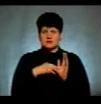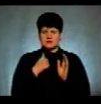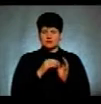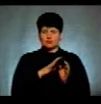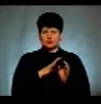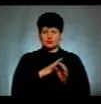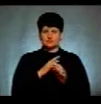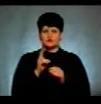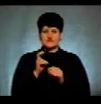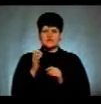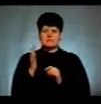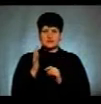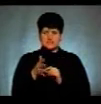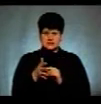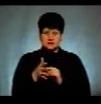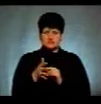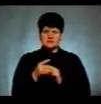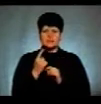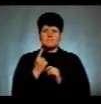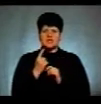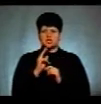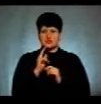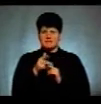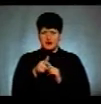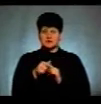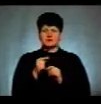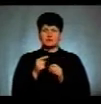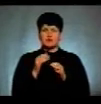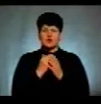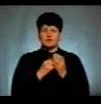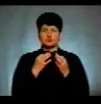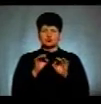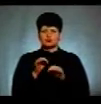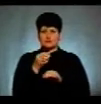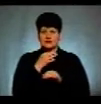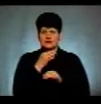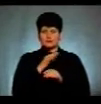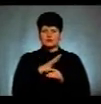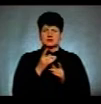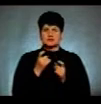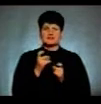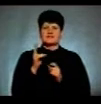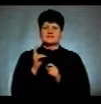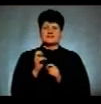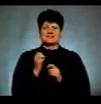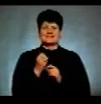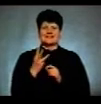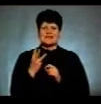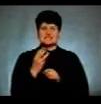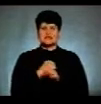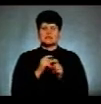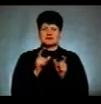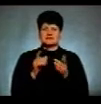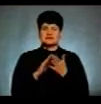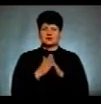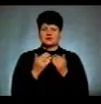було задіяно 250. За перший квартал до програми «Доступні ліки» було задіяно 213 аптечних закладів.